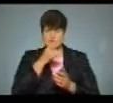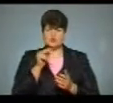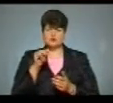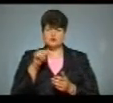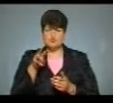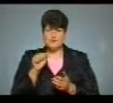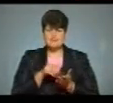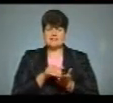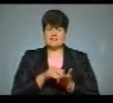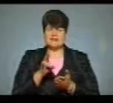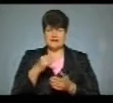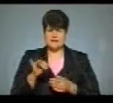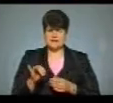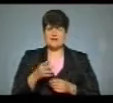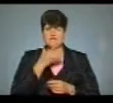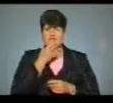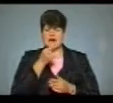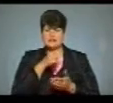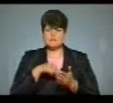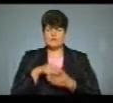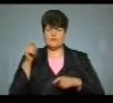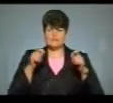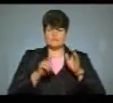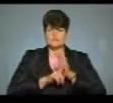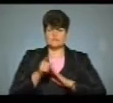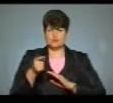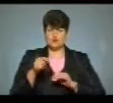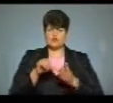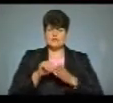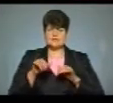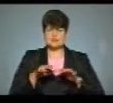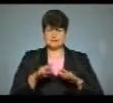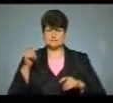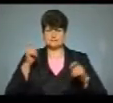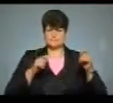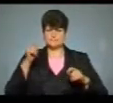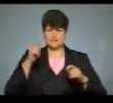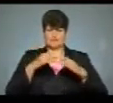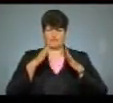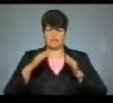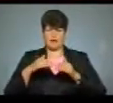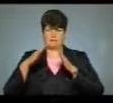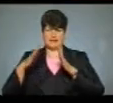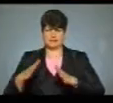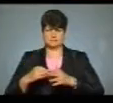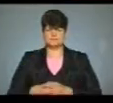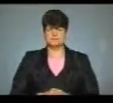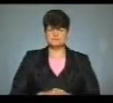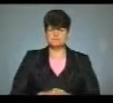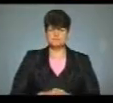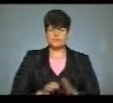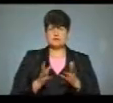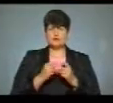міжнародний музичний фестиваль «Файне місто» стартував у Тернополі. Учасники заходу заселяються у наметове містечко. З